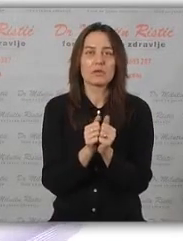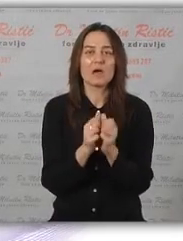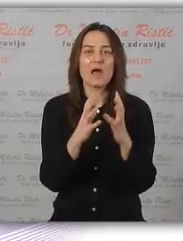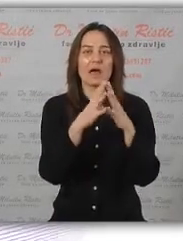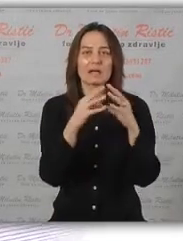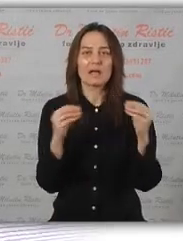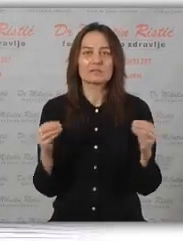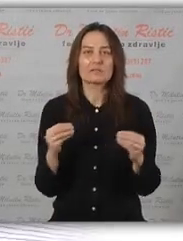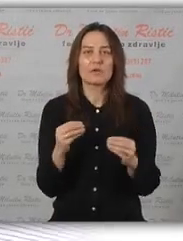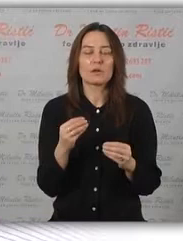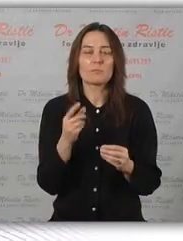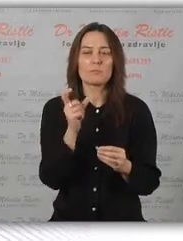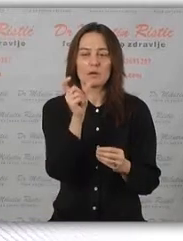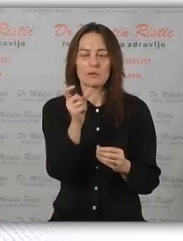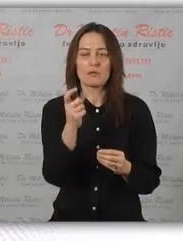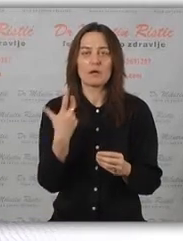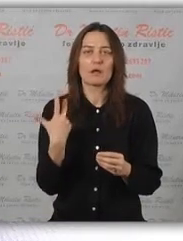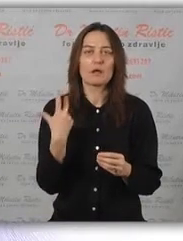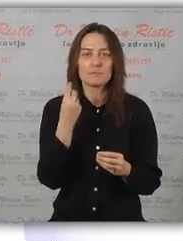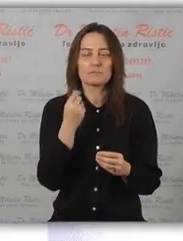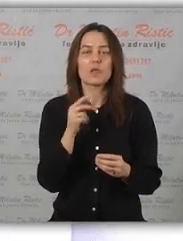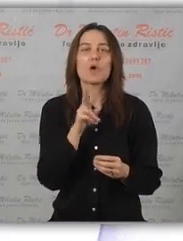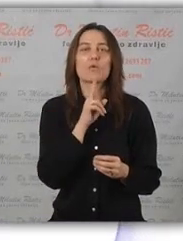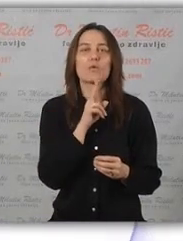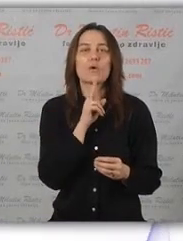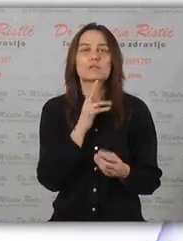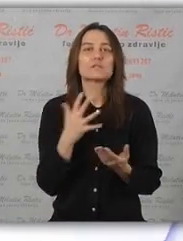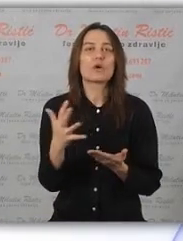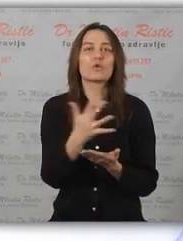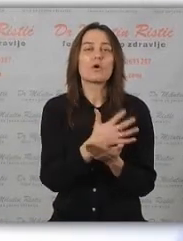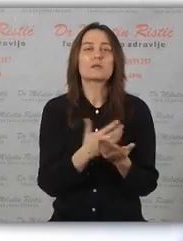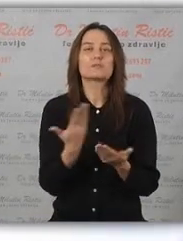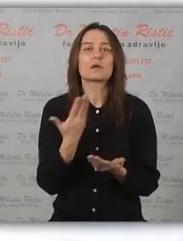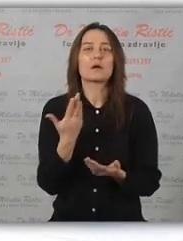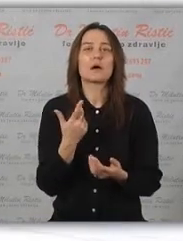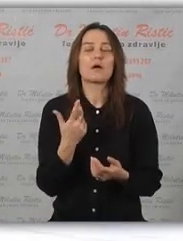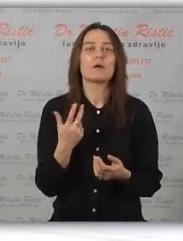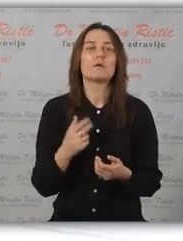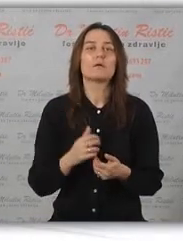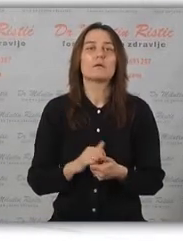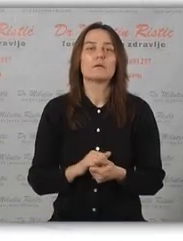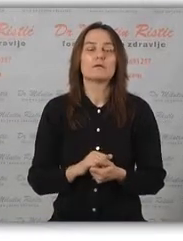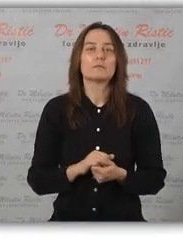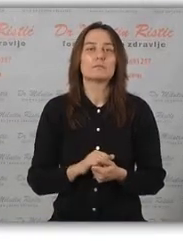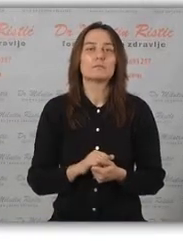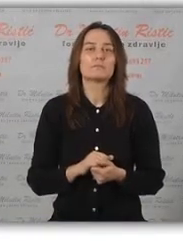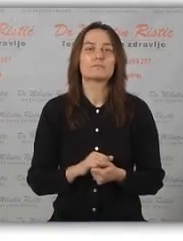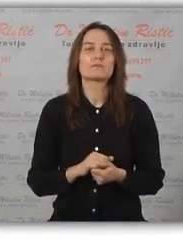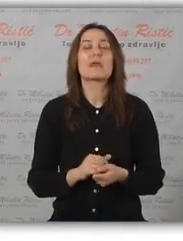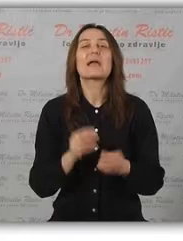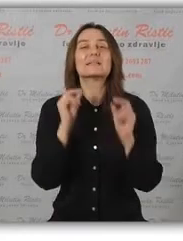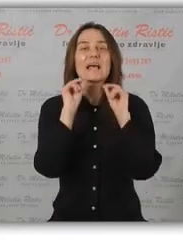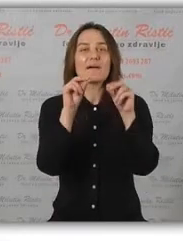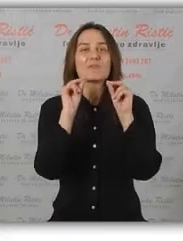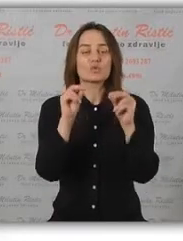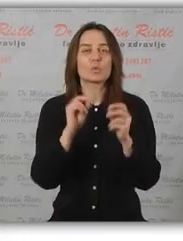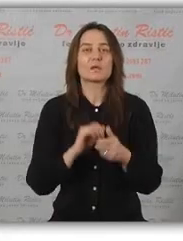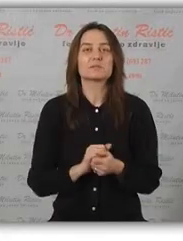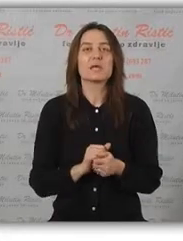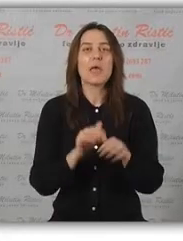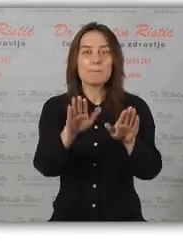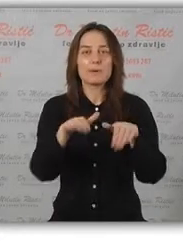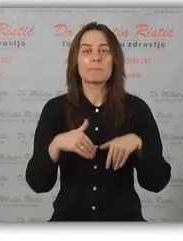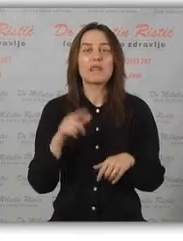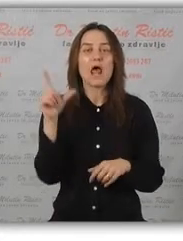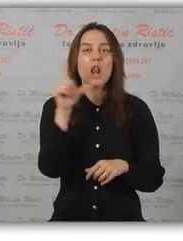sa rastvorima, ampuliranim anestetičkim rastvorima koji se koriste u obliku injekcijnih rastvora. Savjetuje